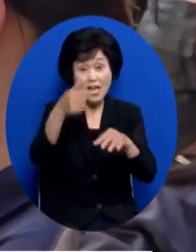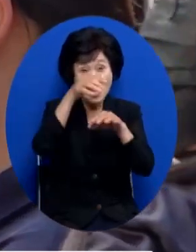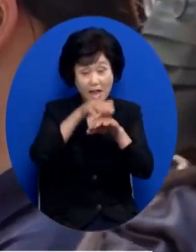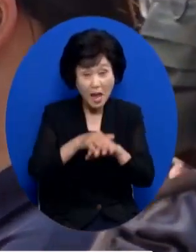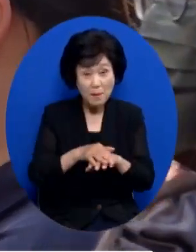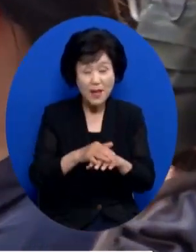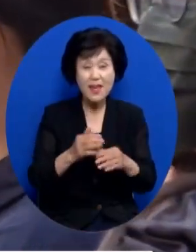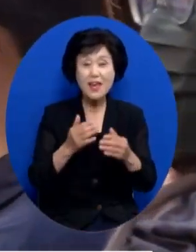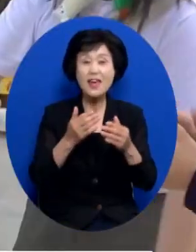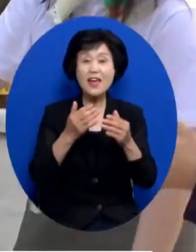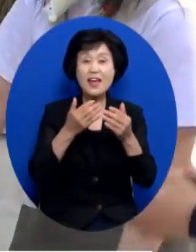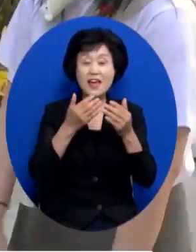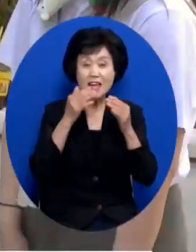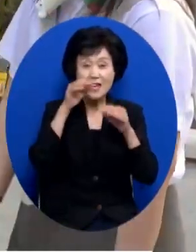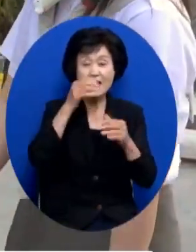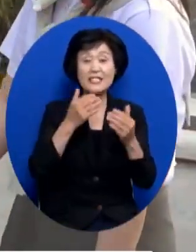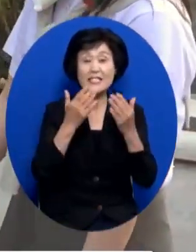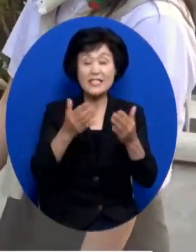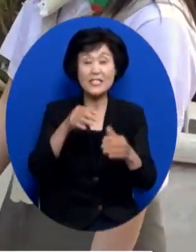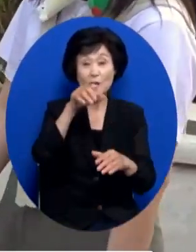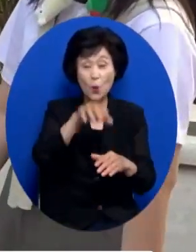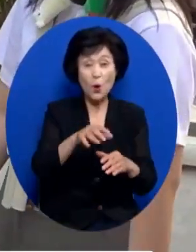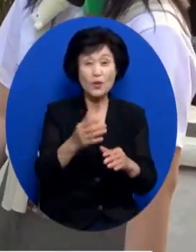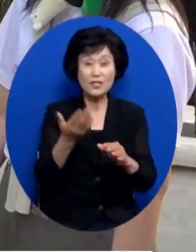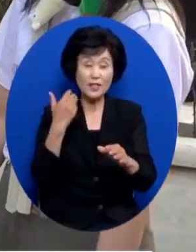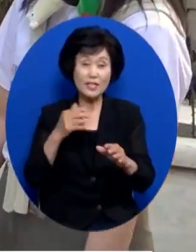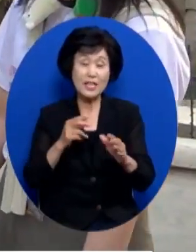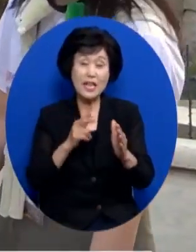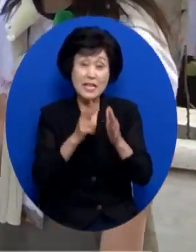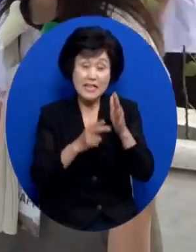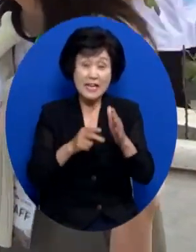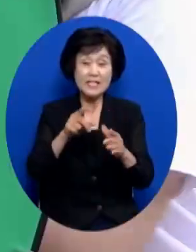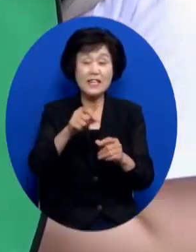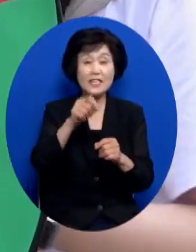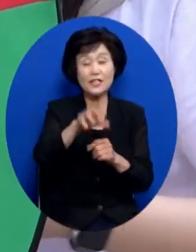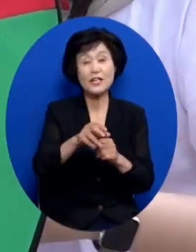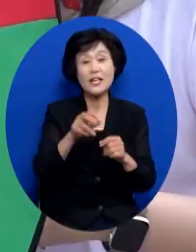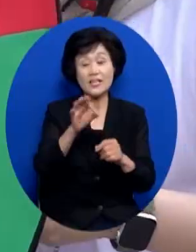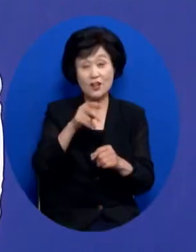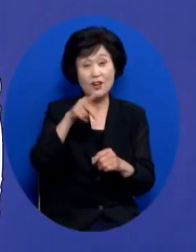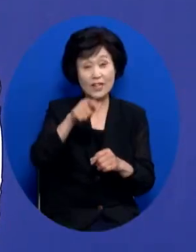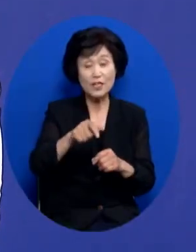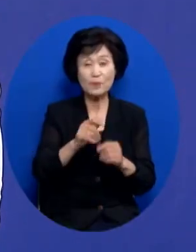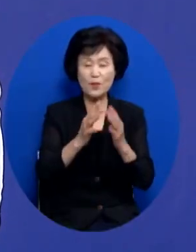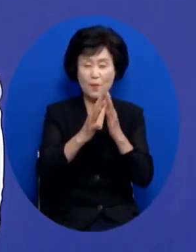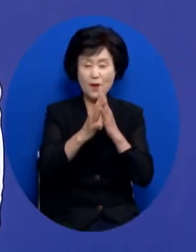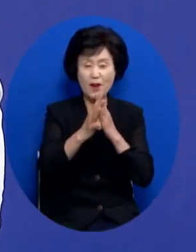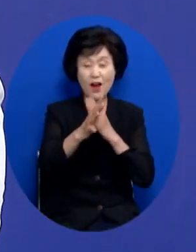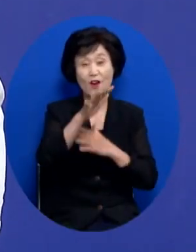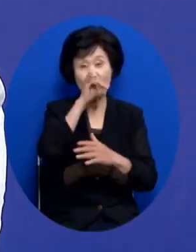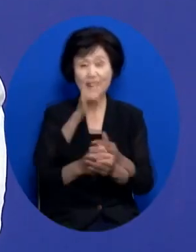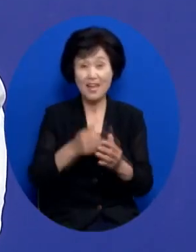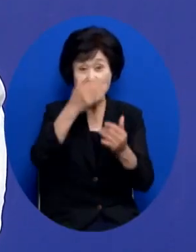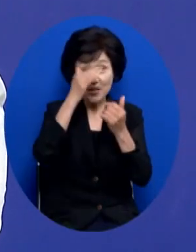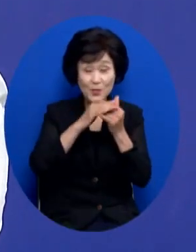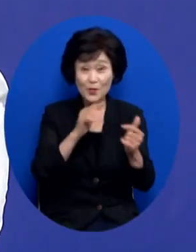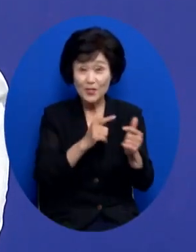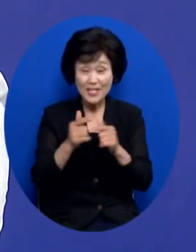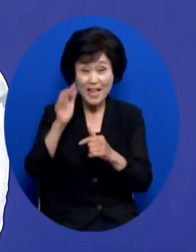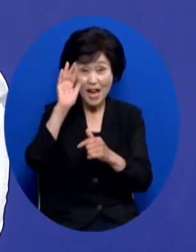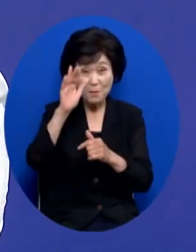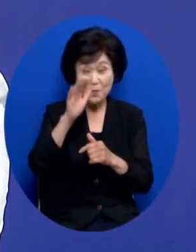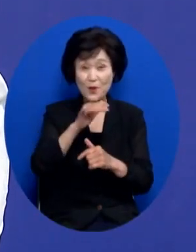지하철역 인근에서부터 다음 세대들의 설렘과 기대를 가득 느낄 수 있었습니다. 네, 이들이 앞으로 있을 빌리